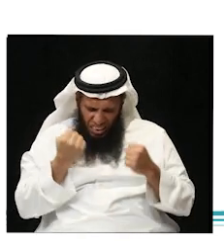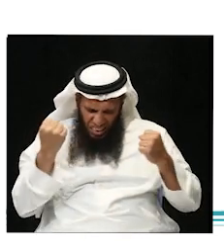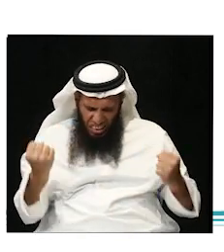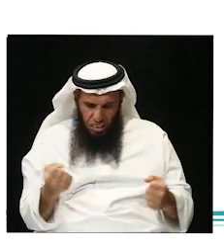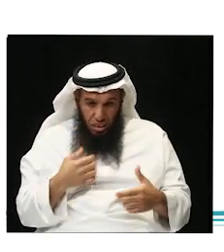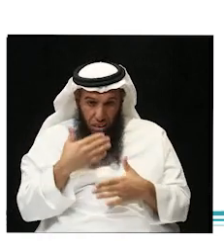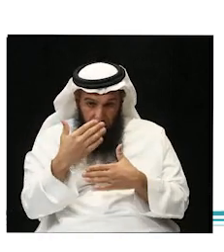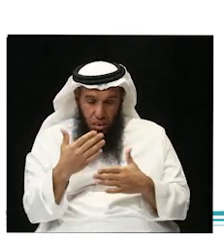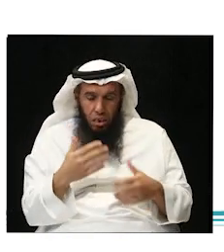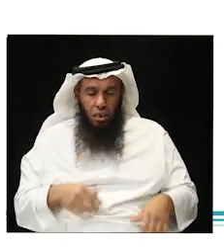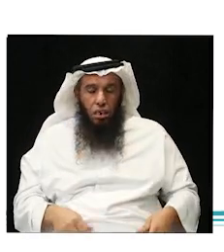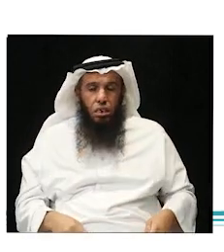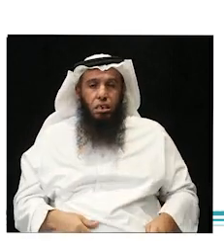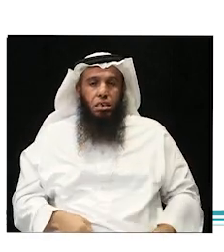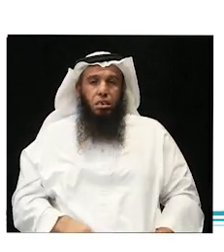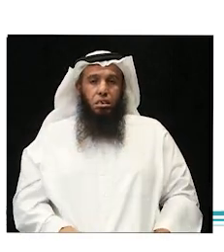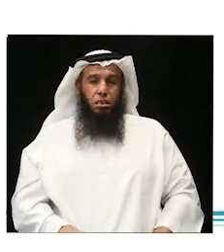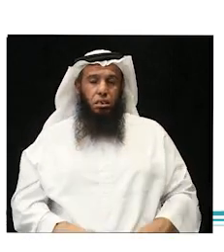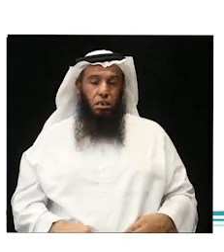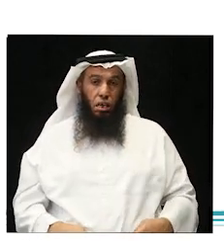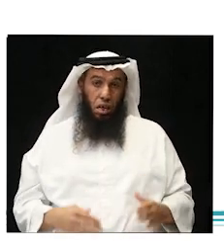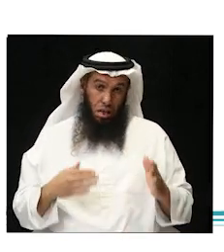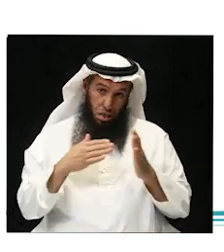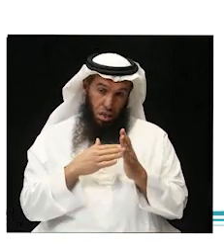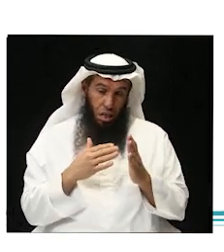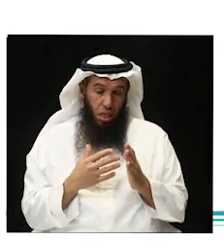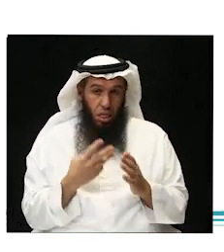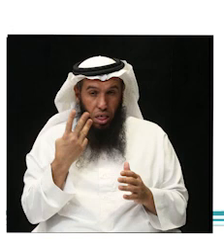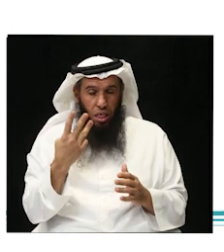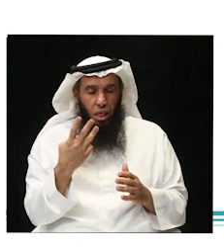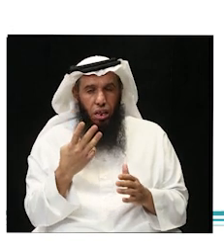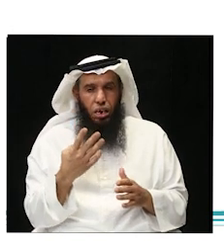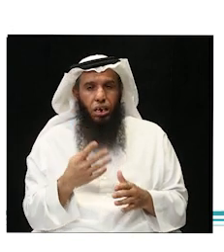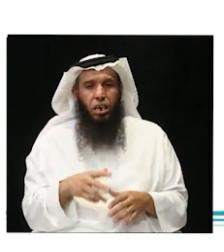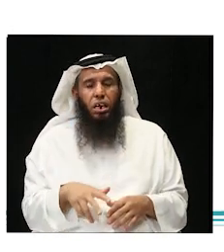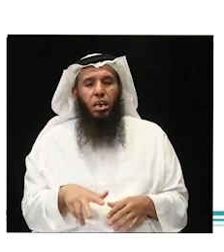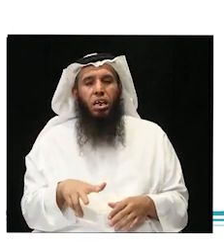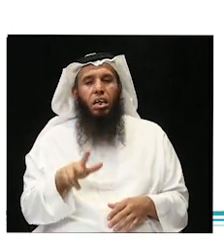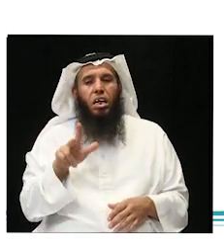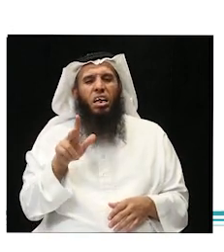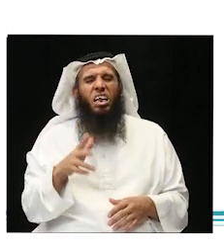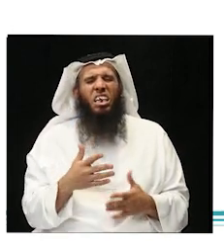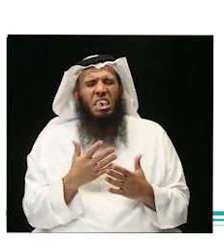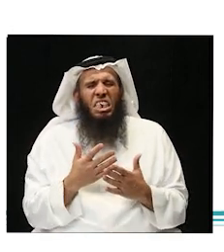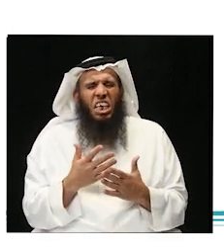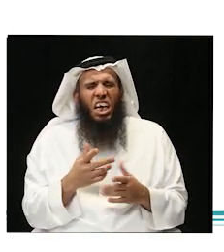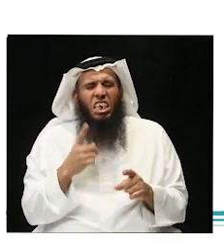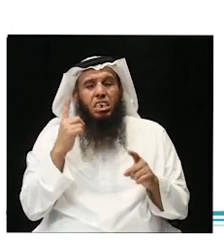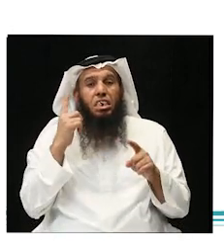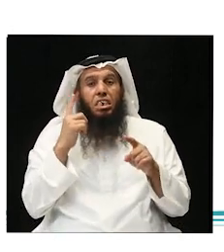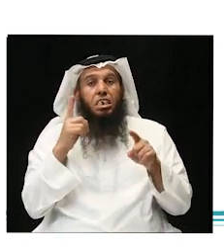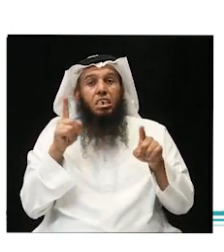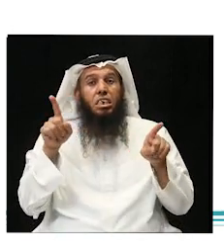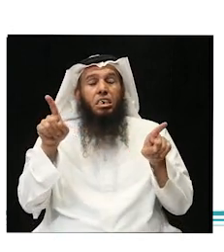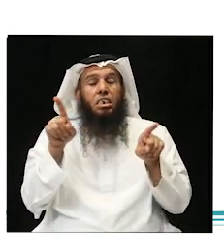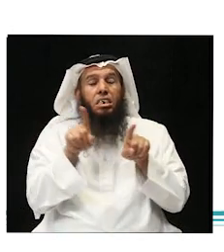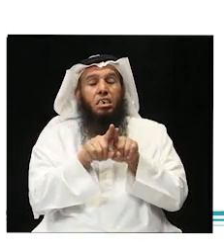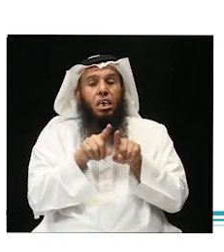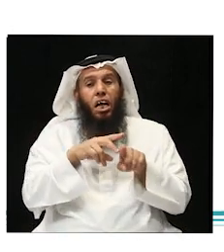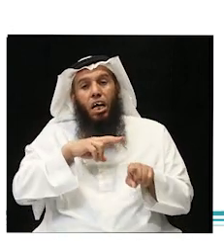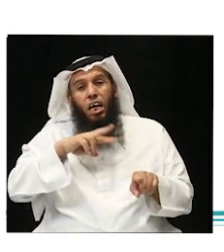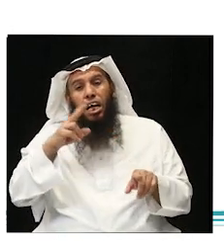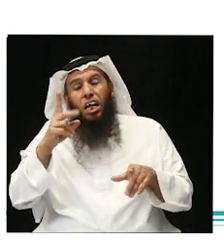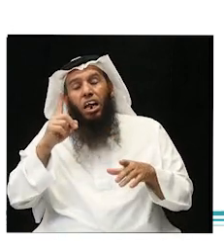إلى القبور ويذهبون إلى الأولياء المقبورين الآن وغيرهم يرجون الرزق، يرجون